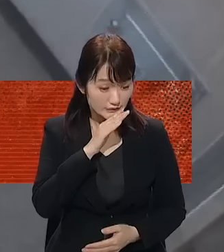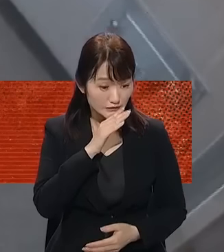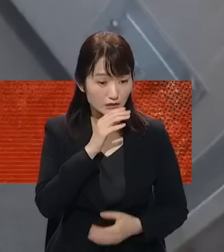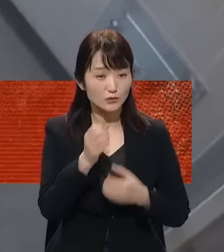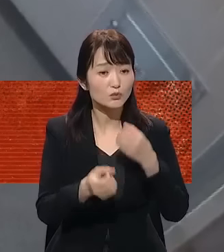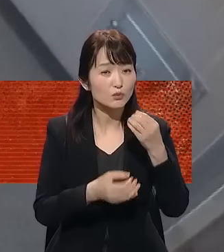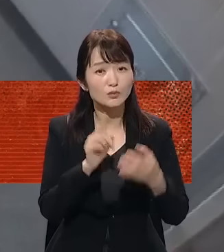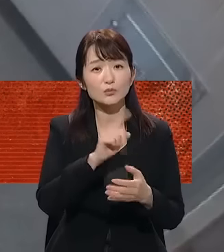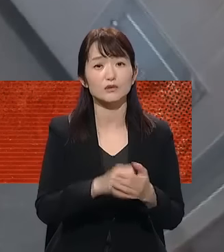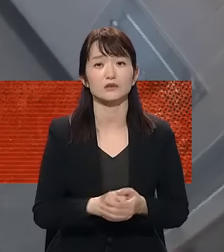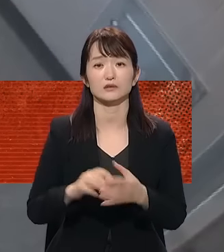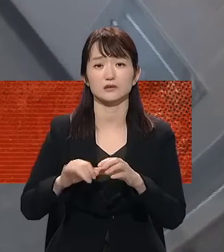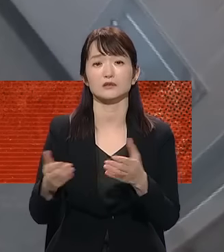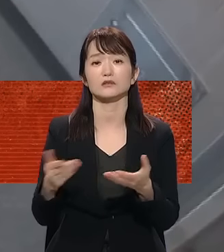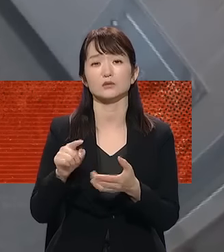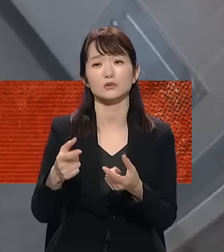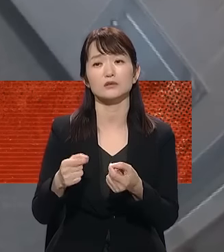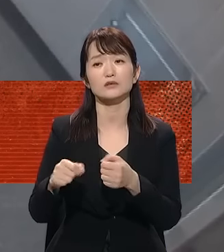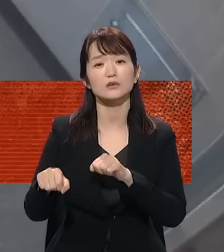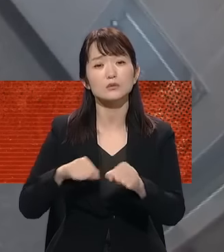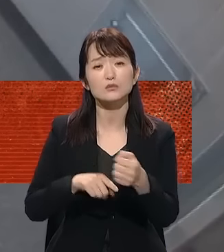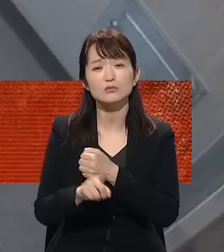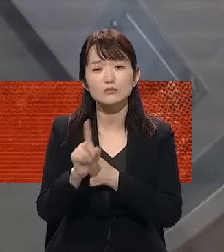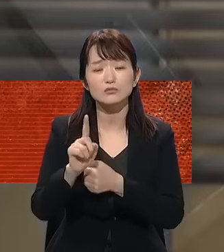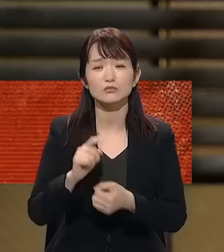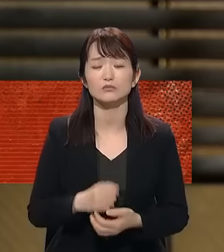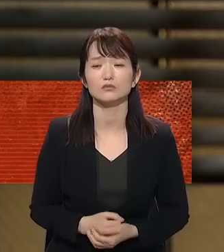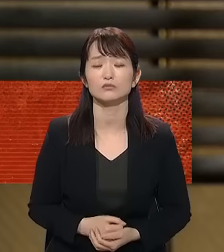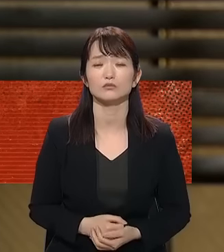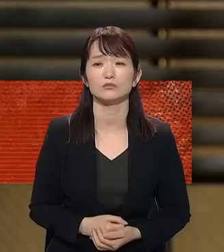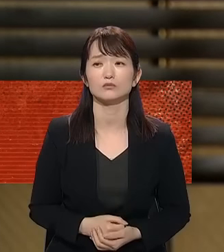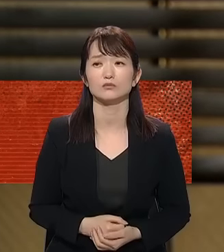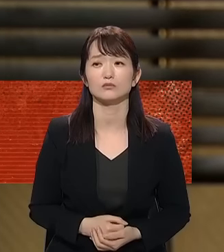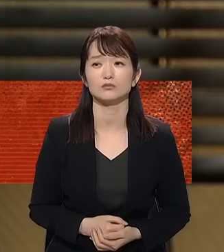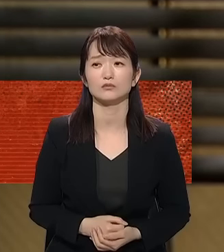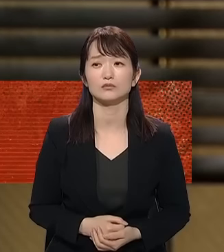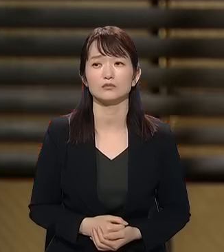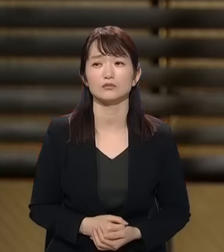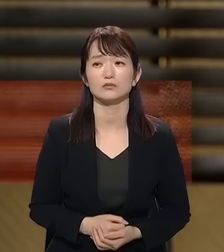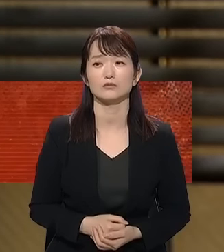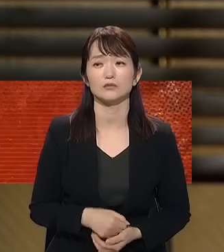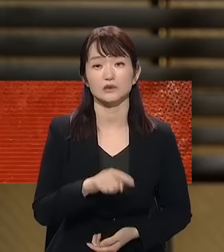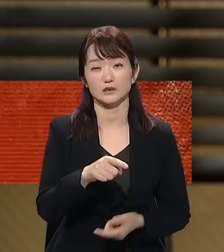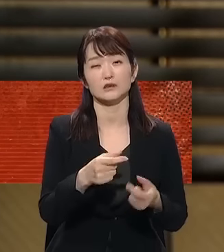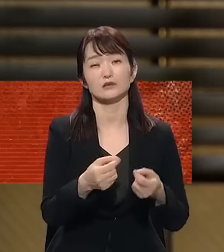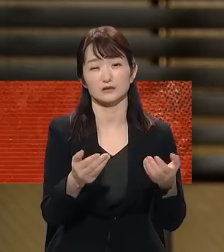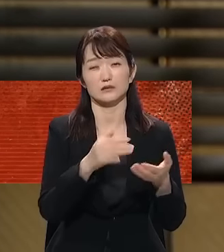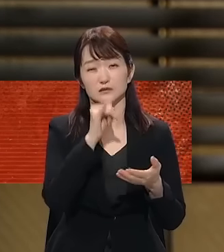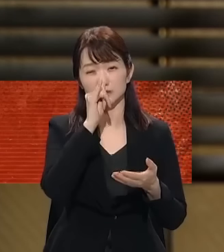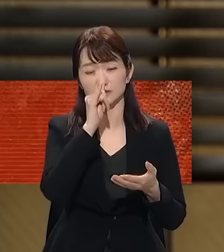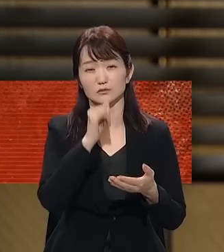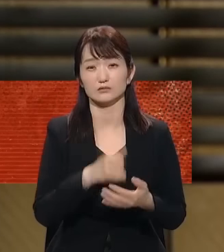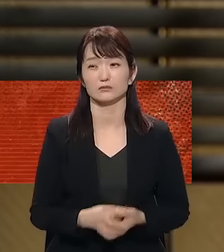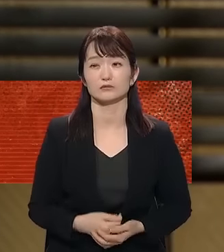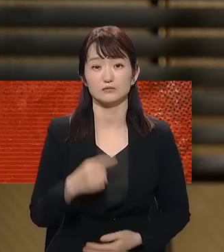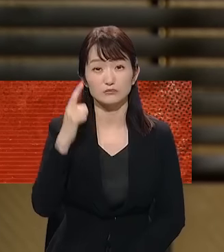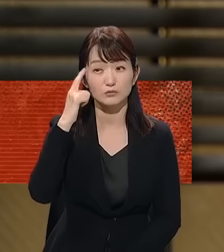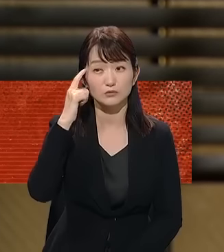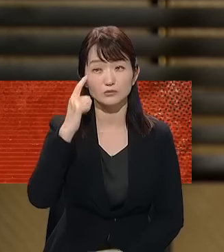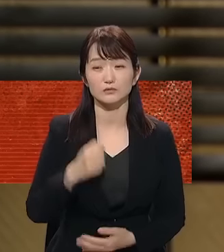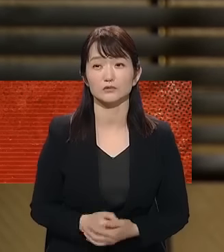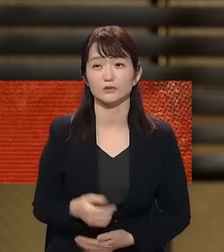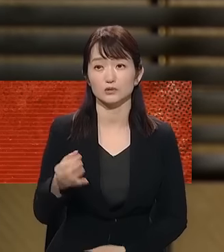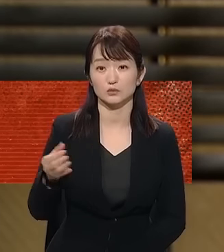하든가 란이라는 분들이 왜 이래요 사실 저런 저 해프닝이 있을 수 있을 거 같아요 왜냐면